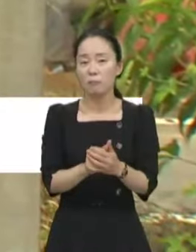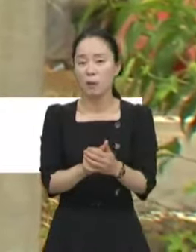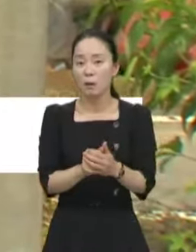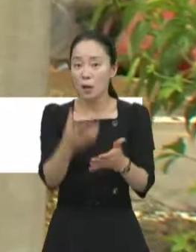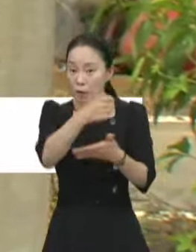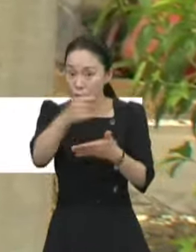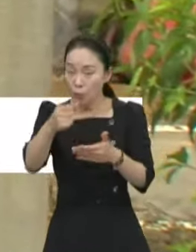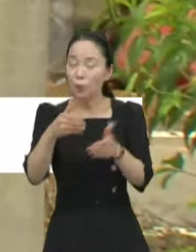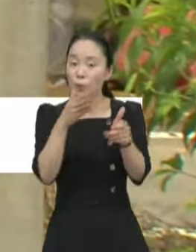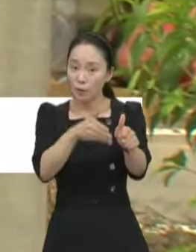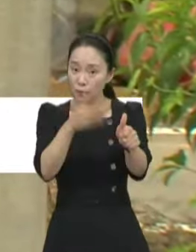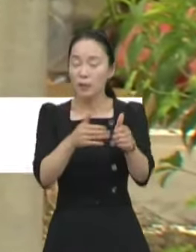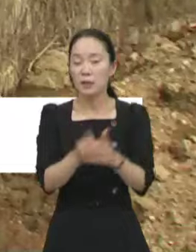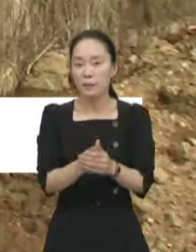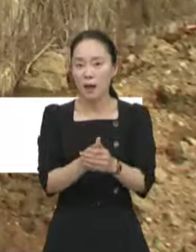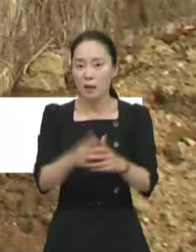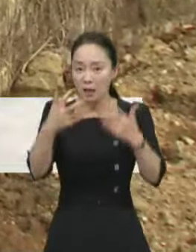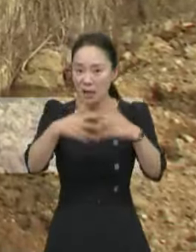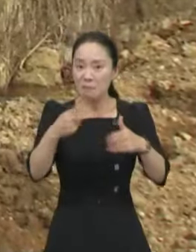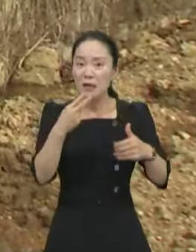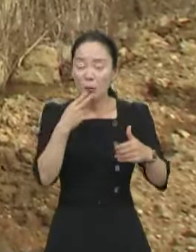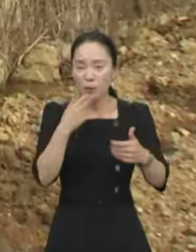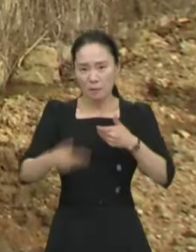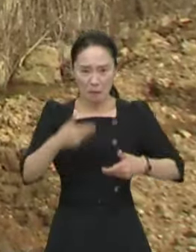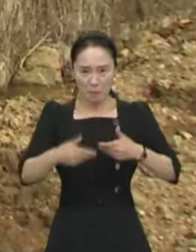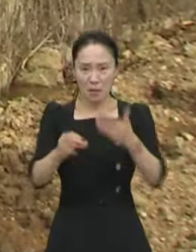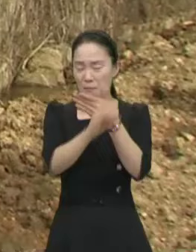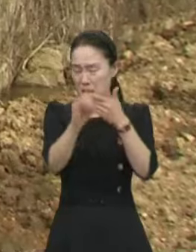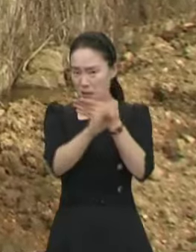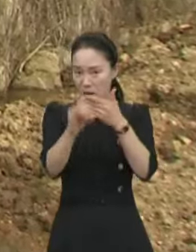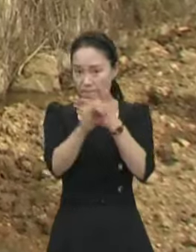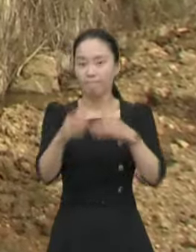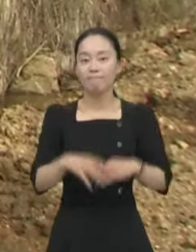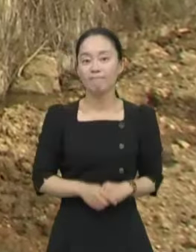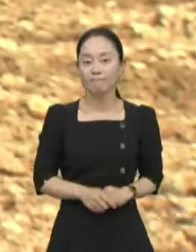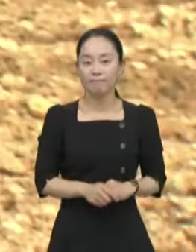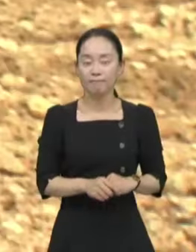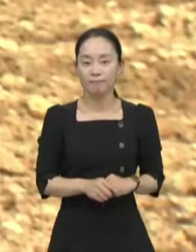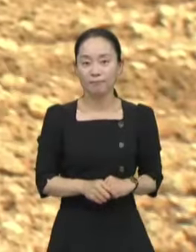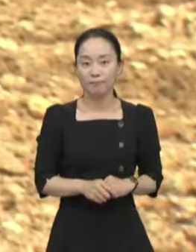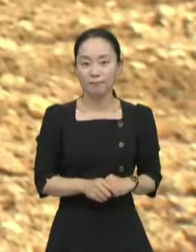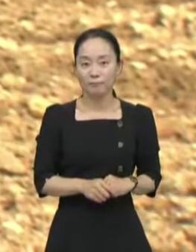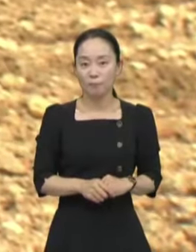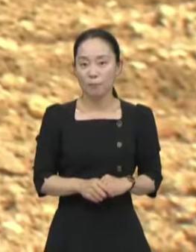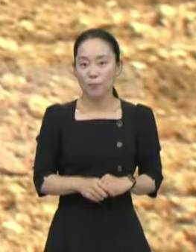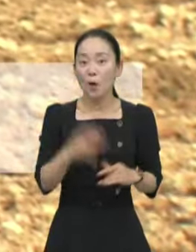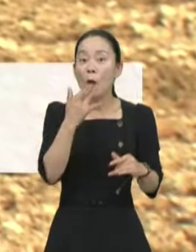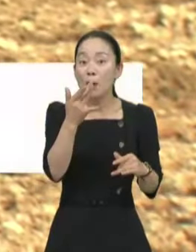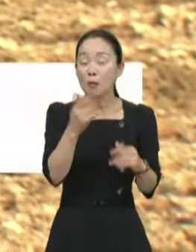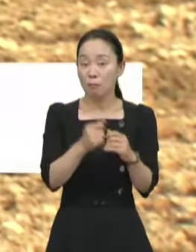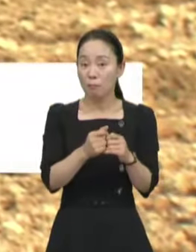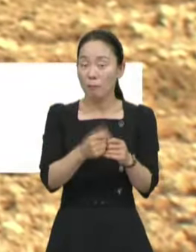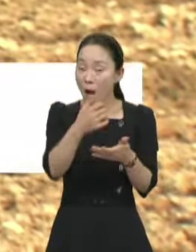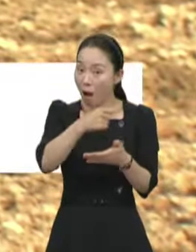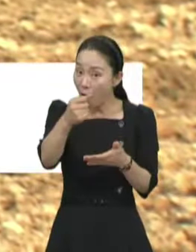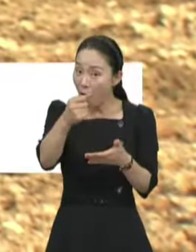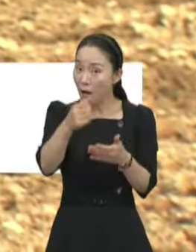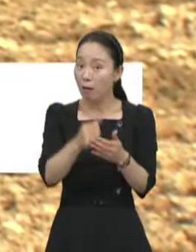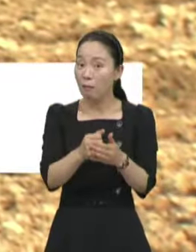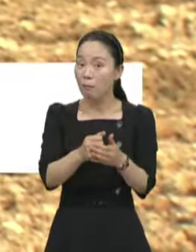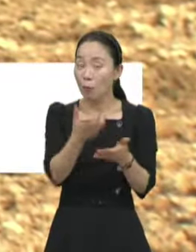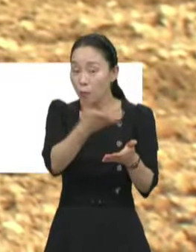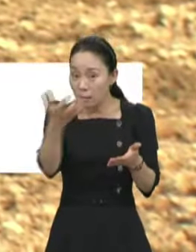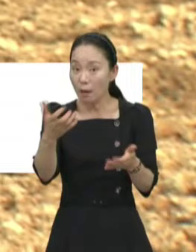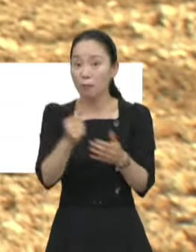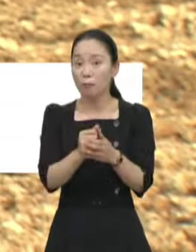수고도 요청했지만 장비가 없거나 바쁘다는 핑계만 돌아왔습니다. 화요일 날로 최종